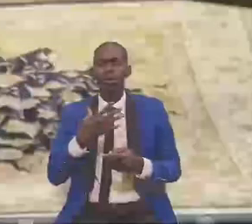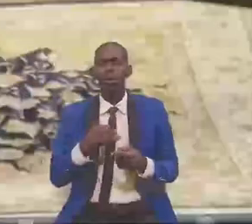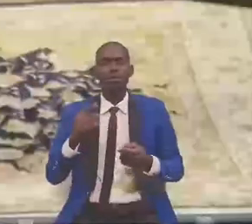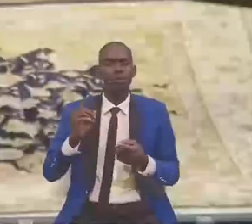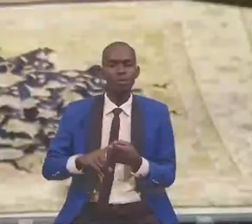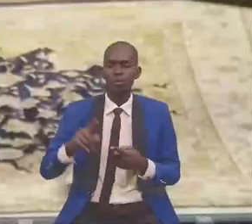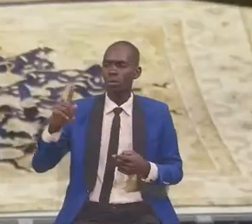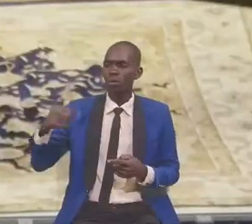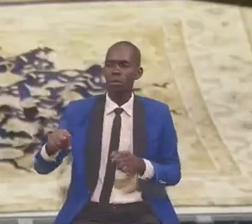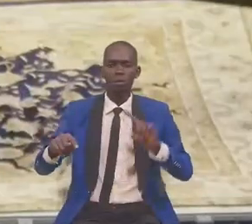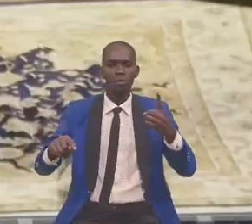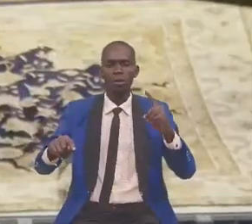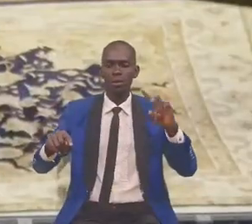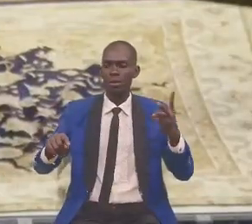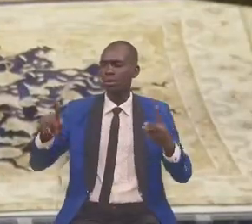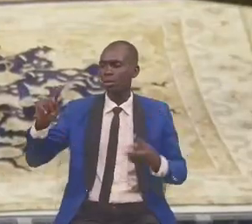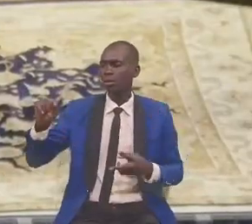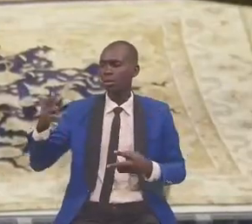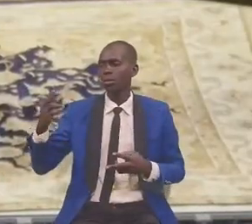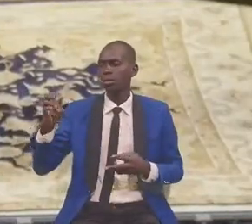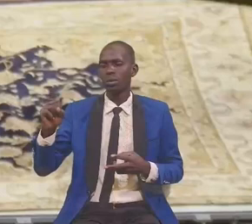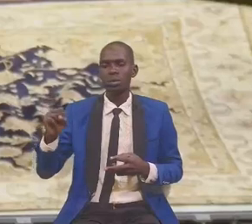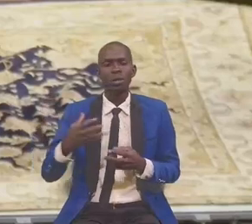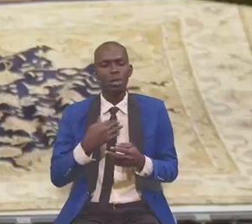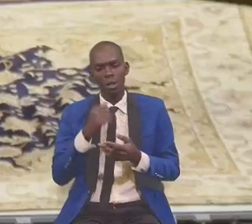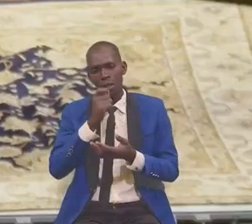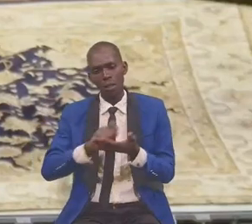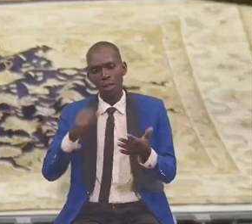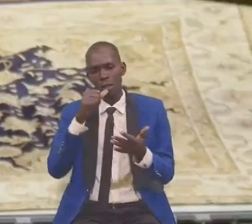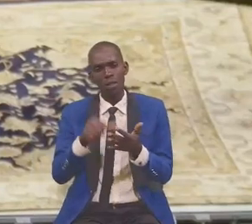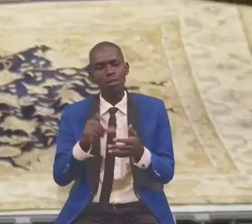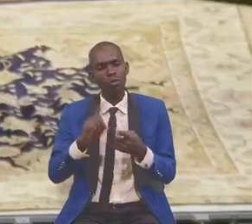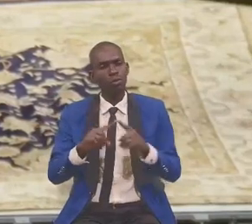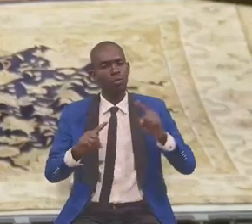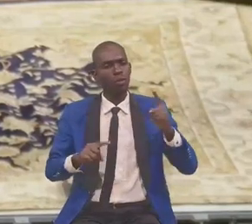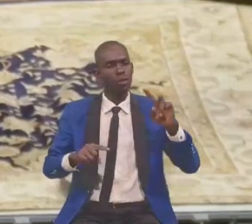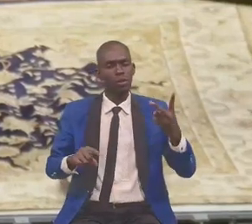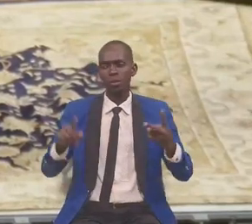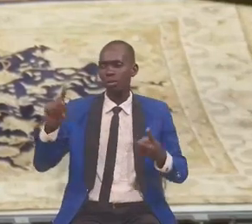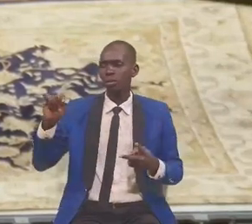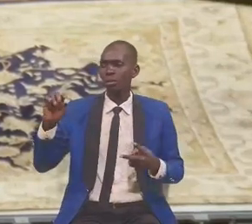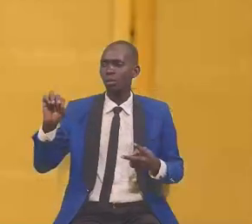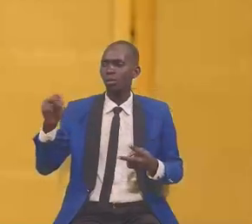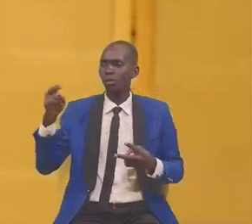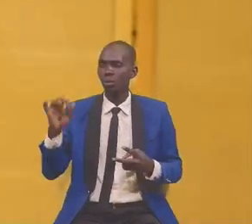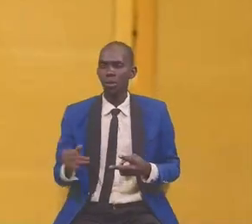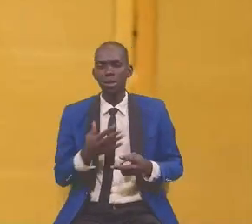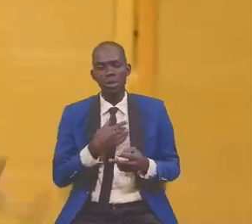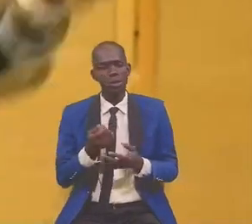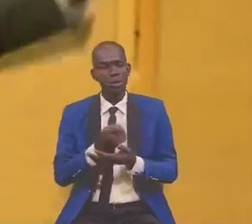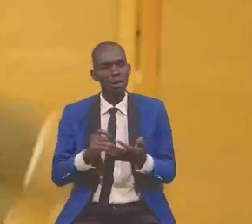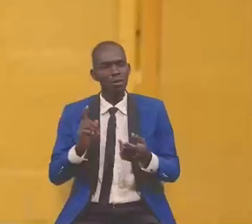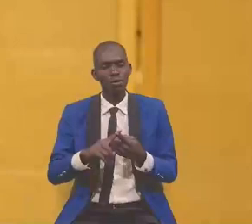1er et 2e Timothée. Il écrira Tite. Il va révéler les mystères